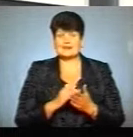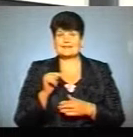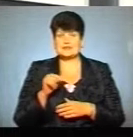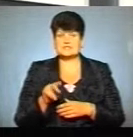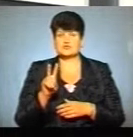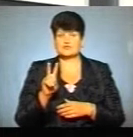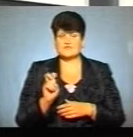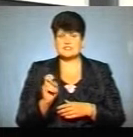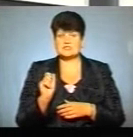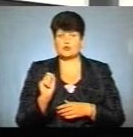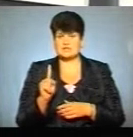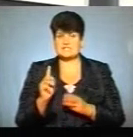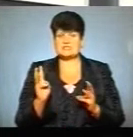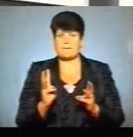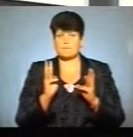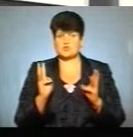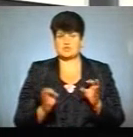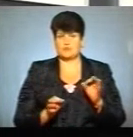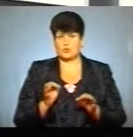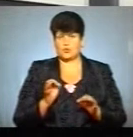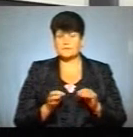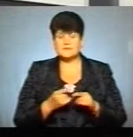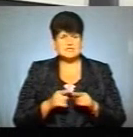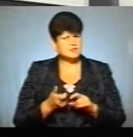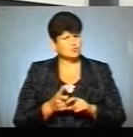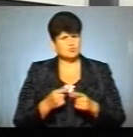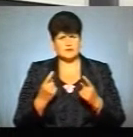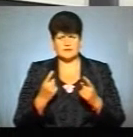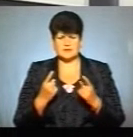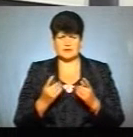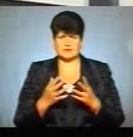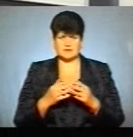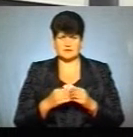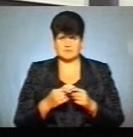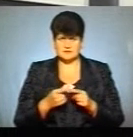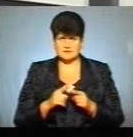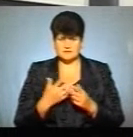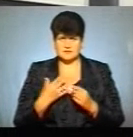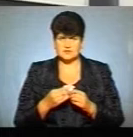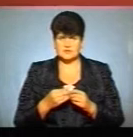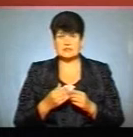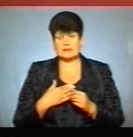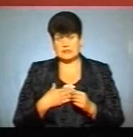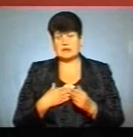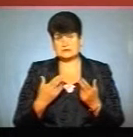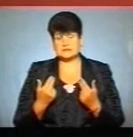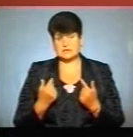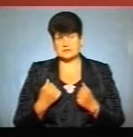1211 пожеж в екосистемах. Це дуже велика кількість. Це вже є рекорд чи ні? Для нас так, тому